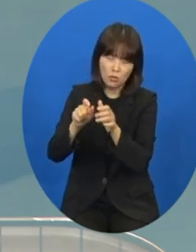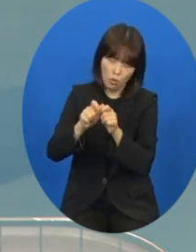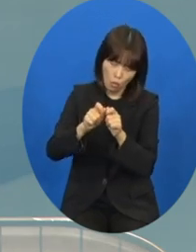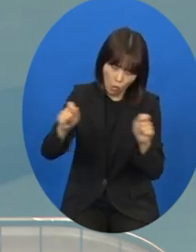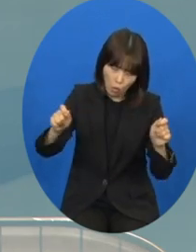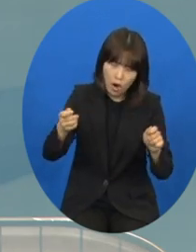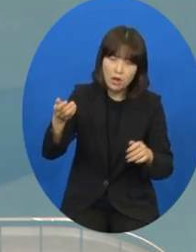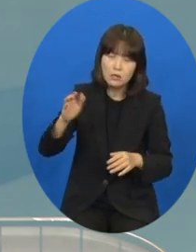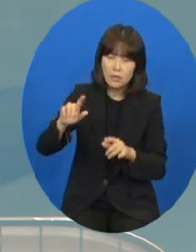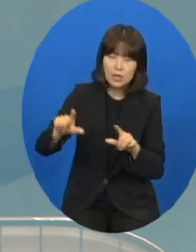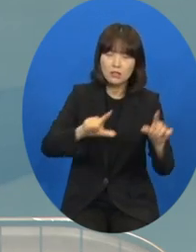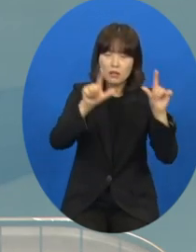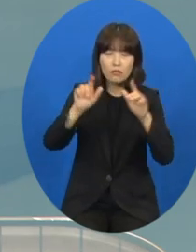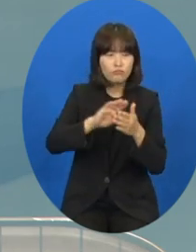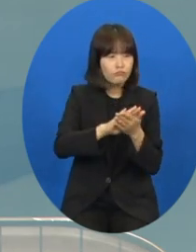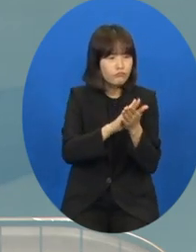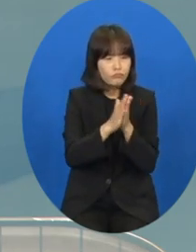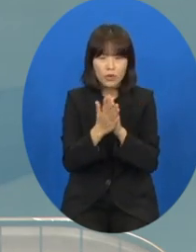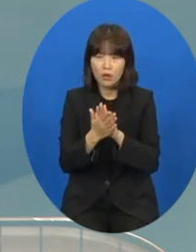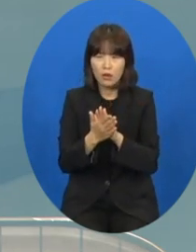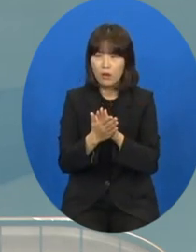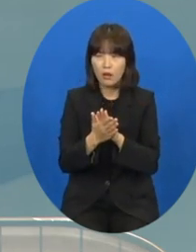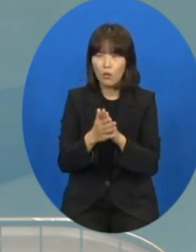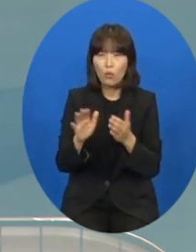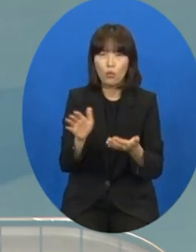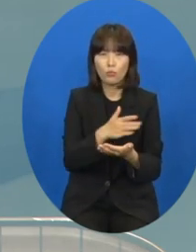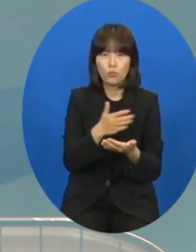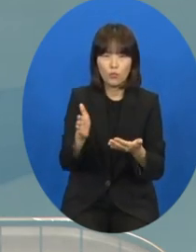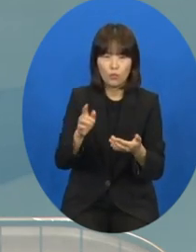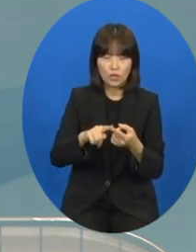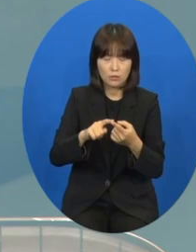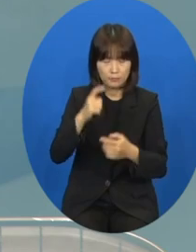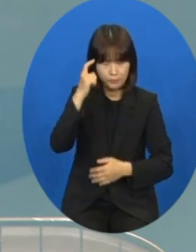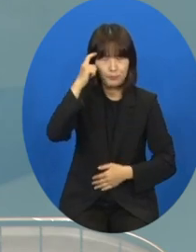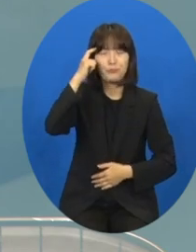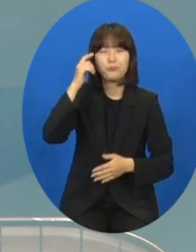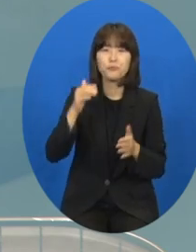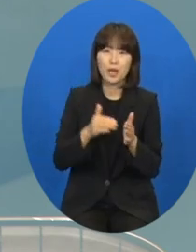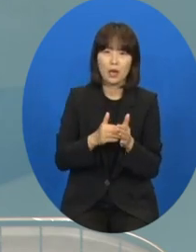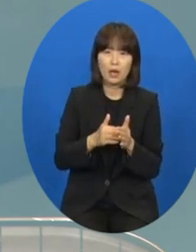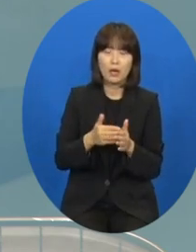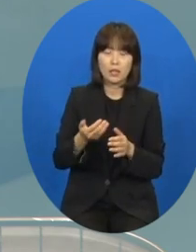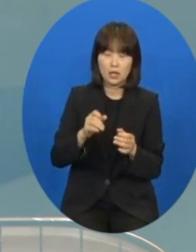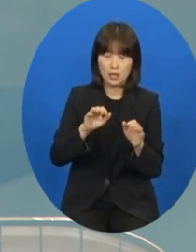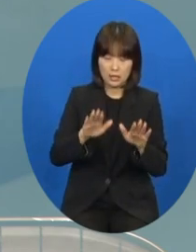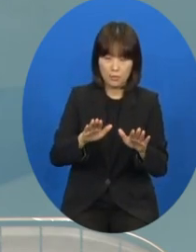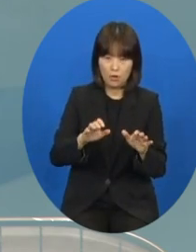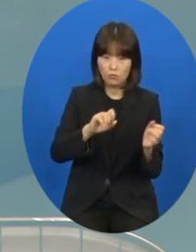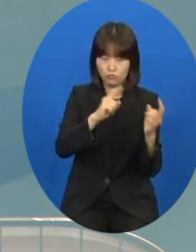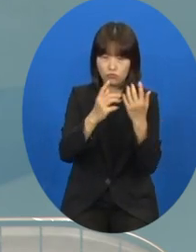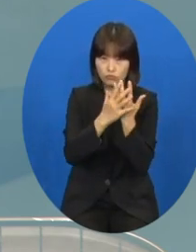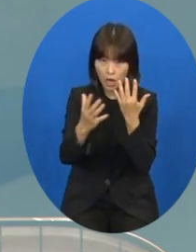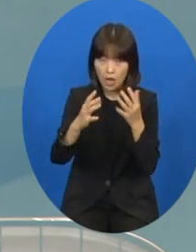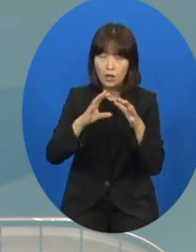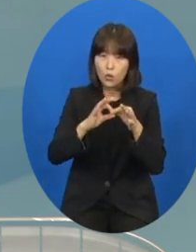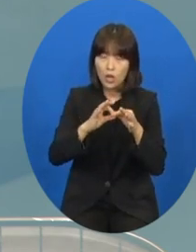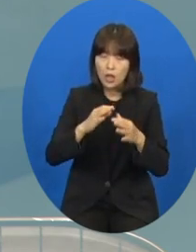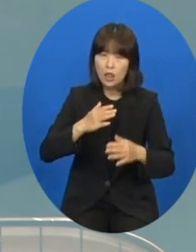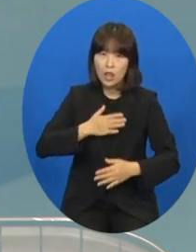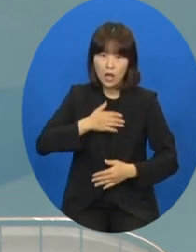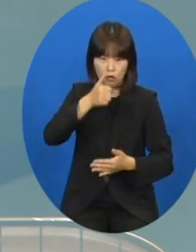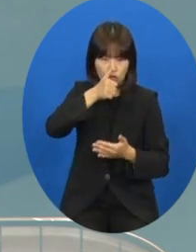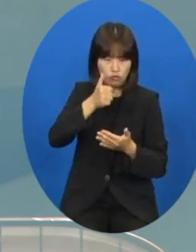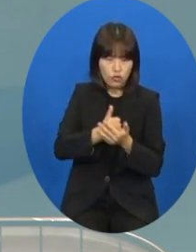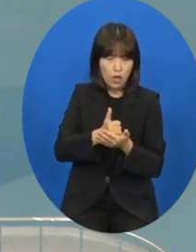삶의 변화가 없었다 하는 걸 깨달았다는 거예요. 이번에 부흥회를 통하여 자기가 무슨 죄를